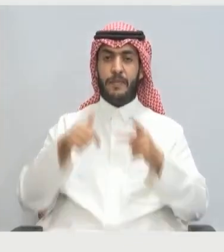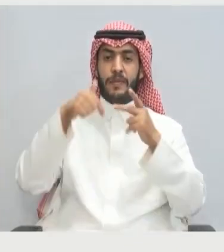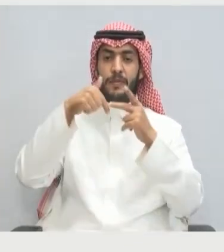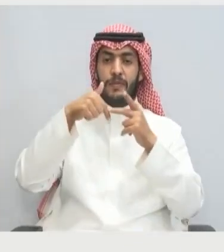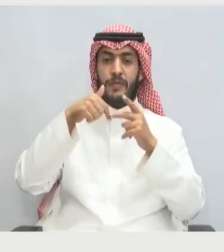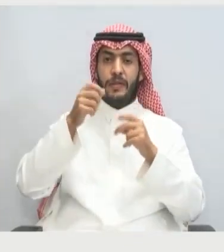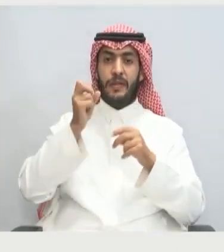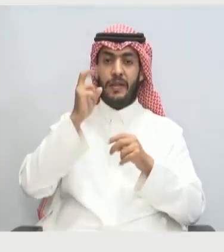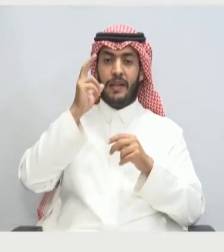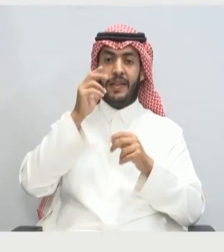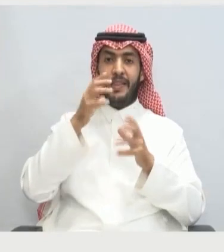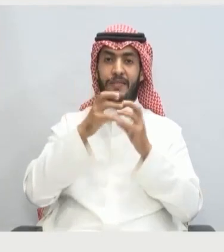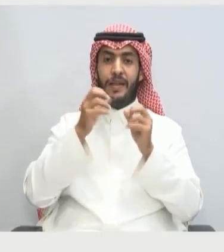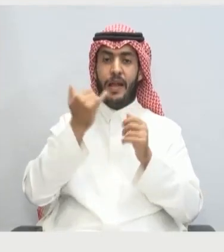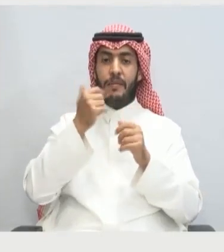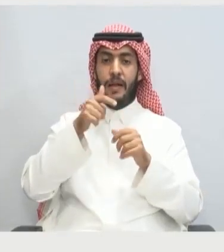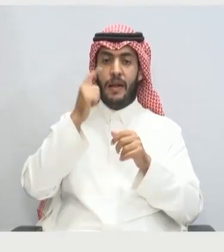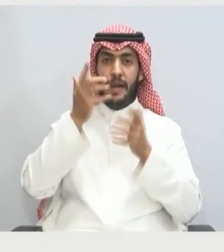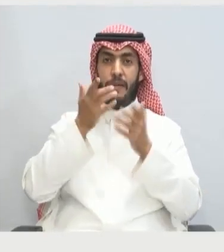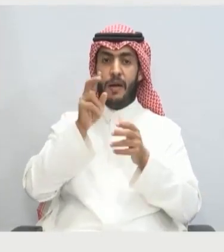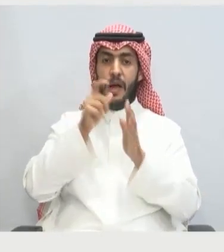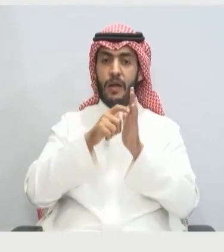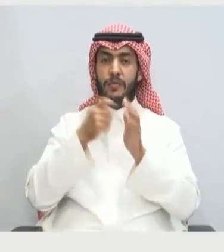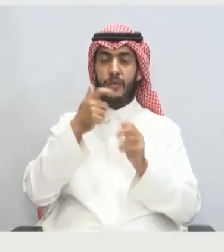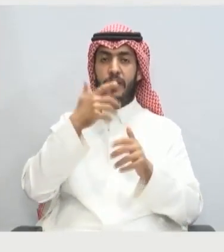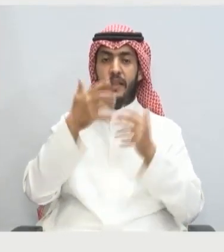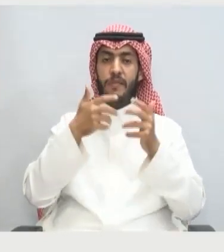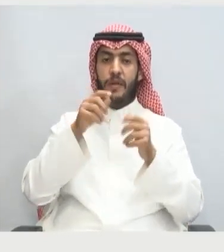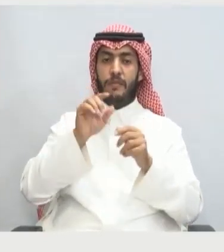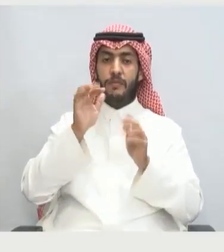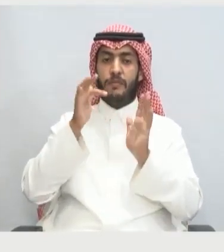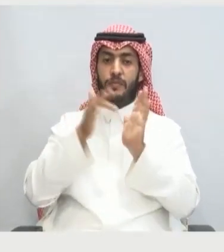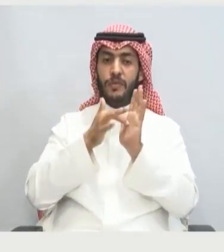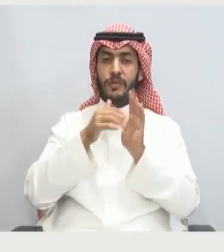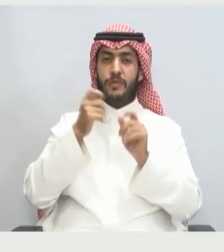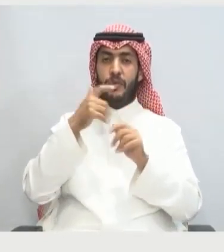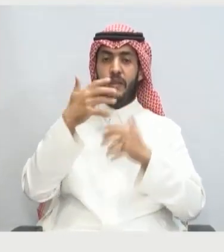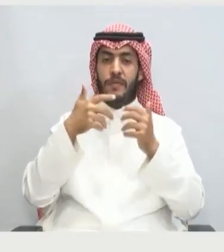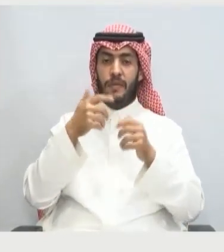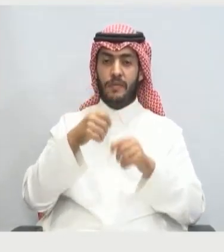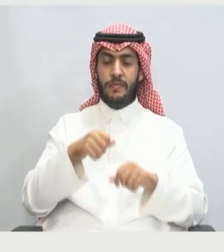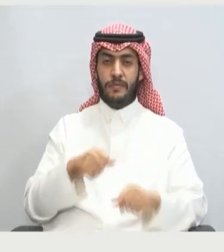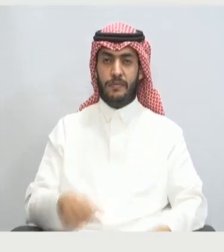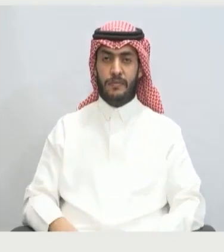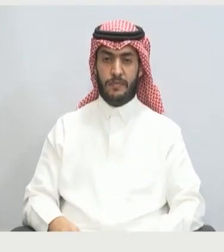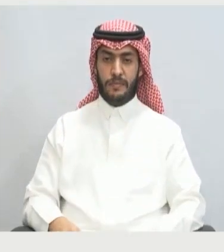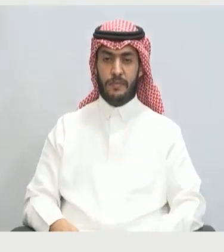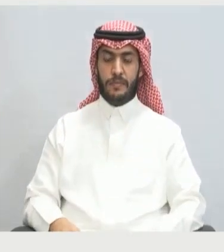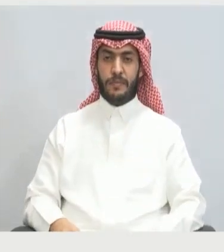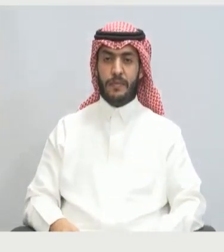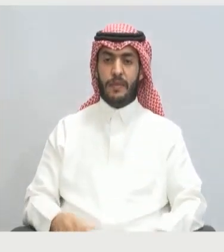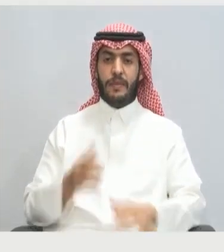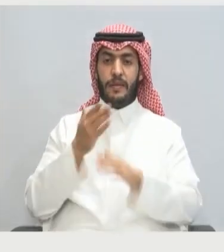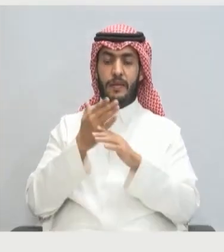تفسير تفسيرا لاهميه ان نعرف ان قيمه قانون سرعه التفاعل هو متوسط سرعه التفاعل